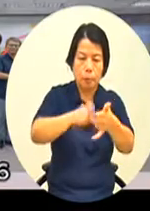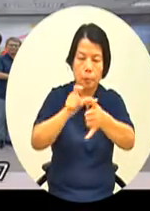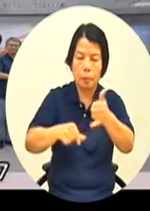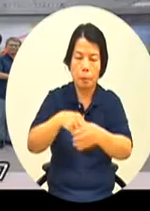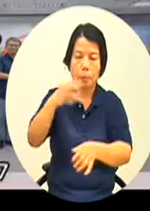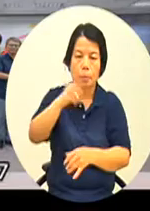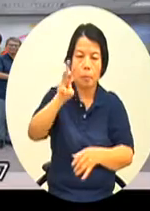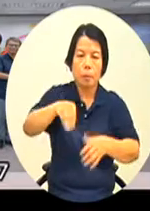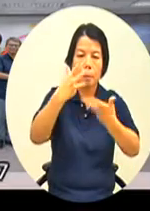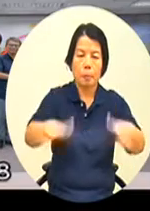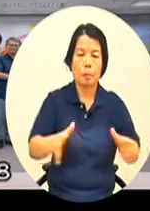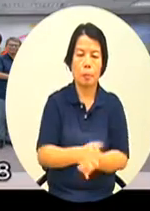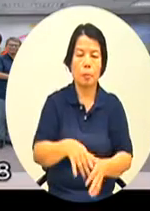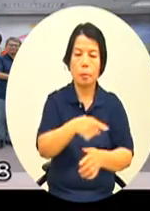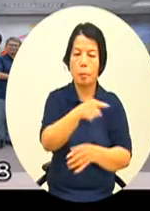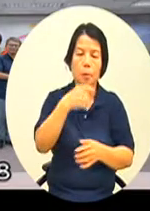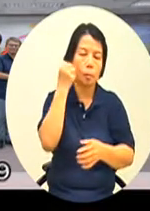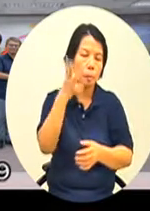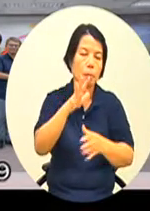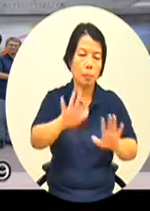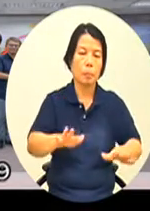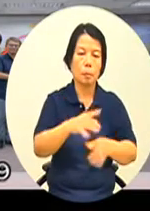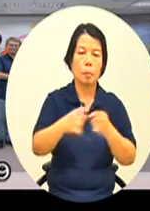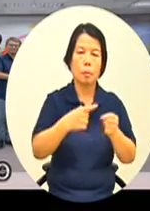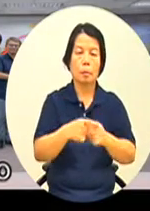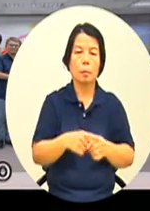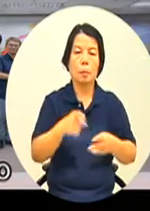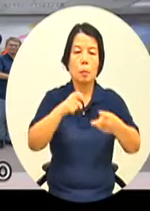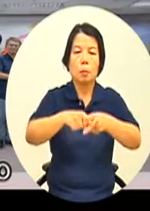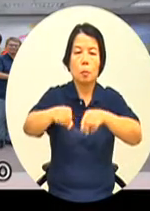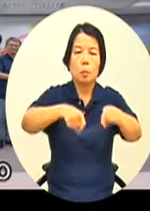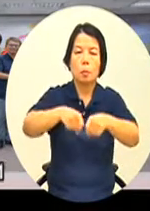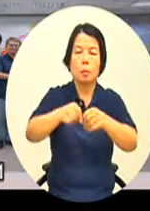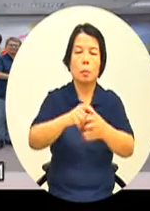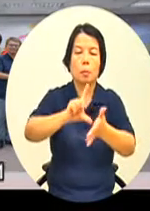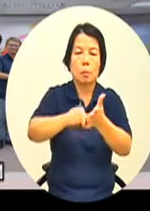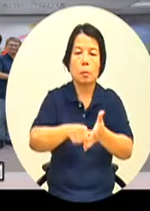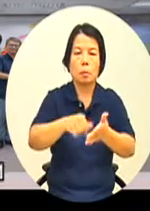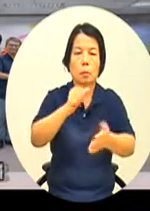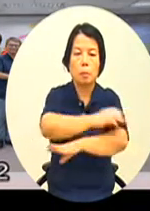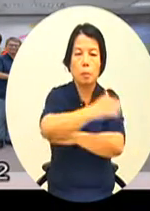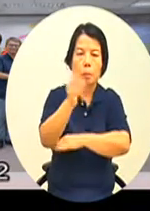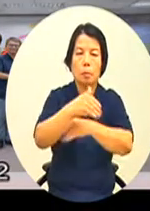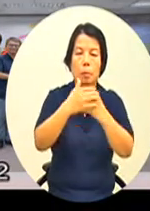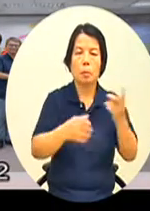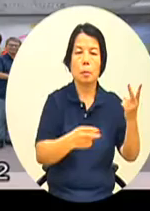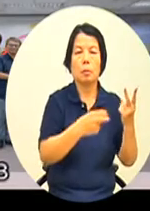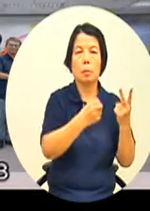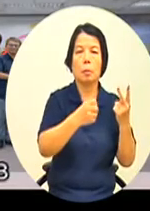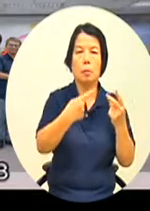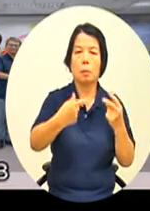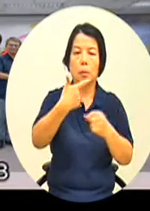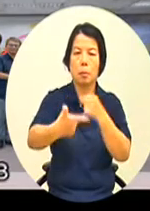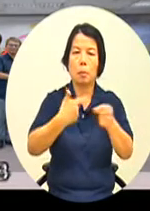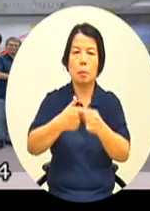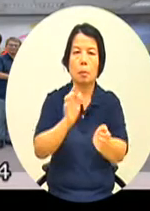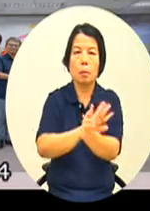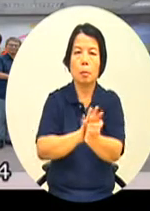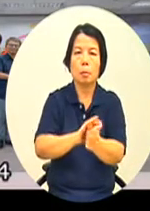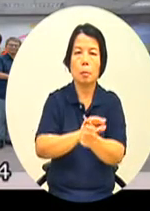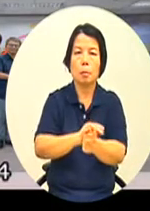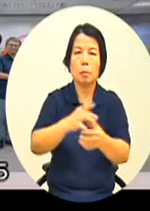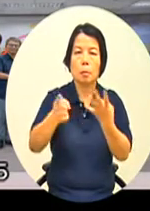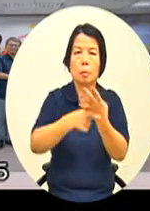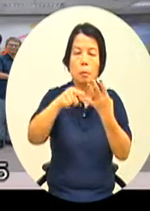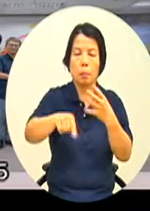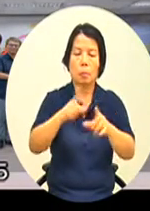们非常荣幸，今年在《工商时报》所举办的2016年台湾服务业大评鉴中，